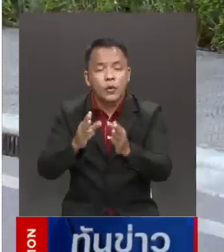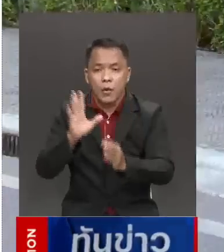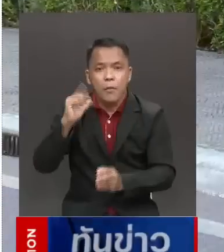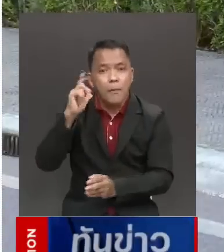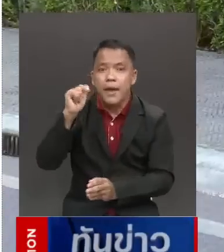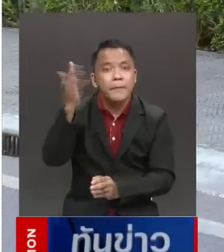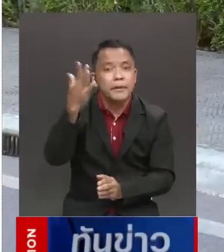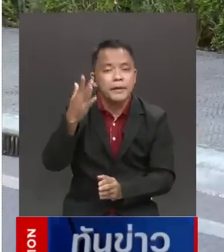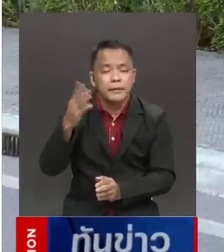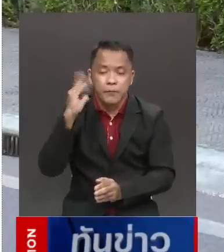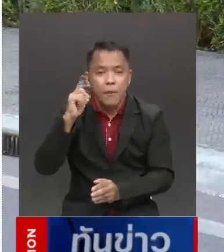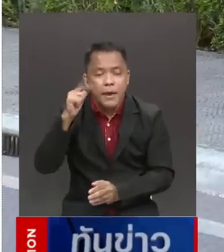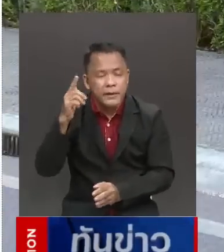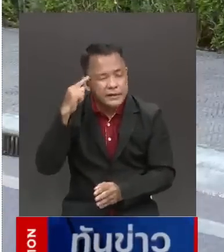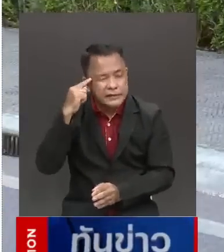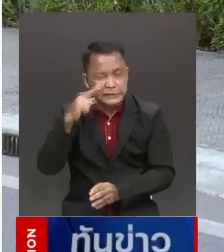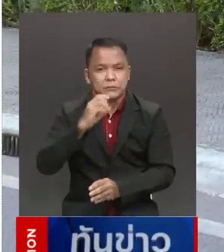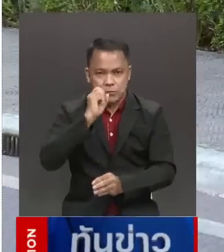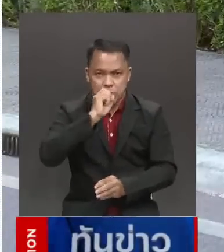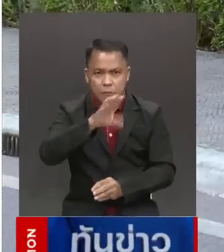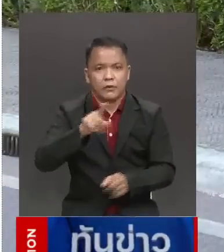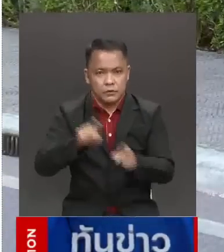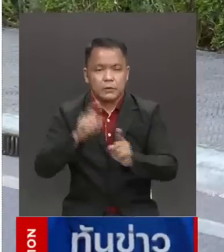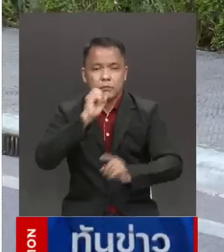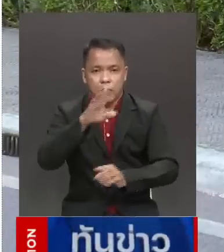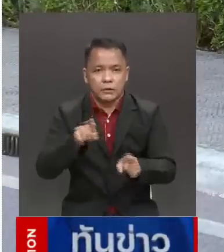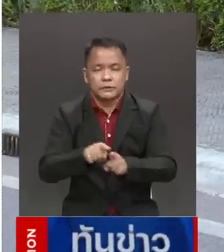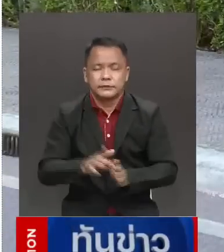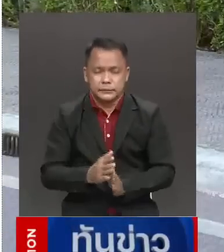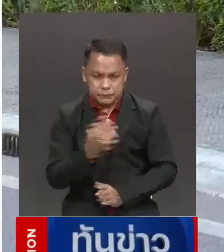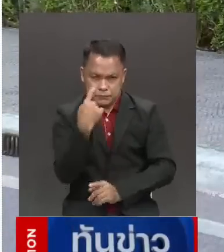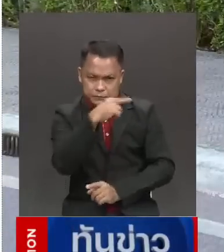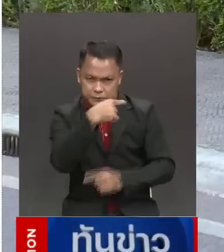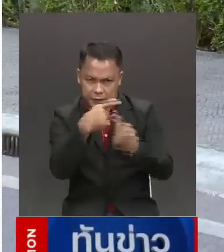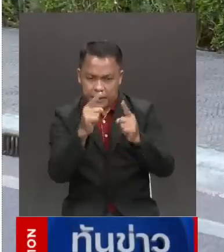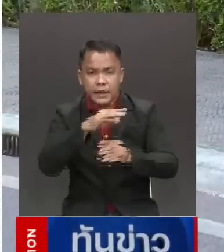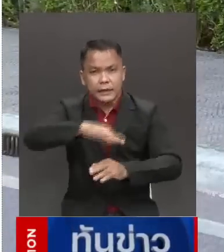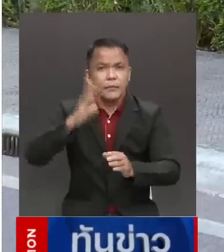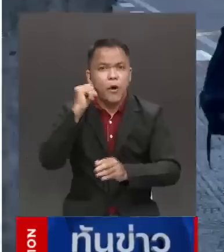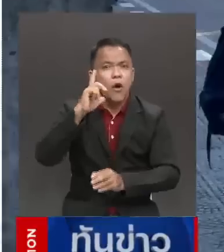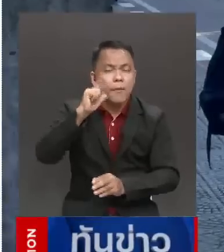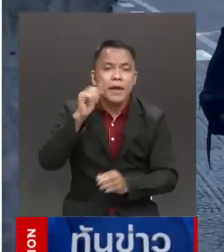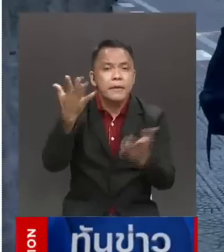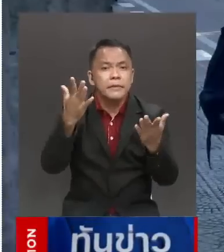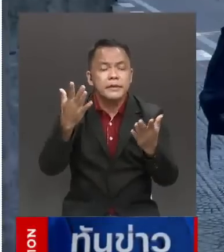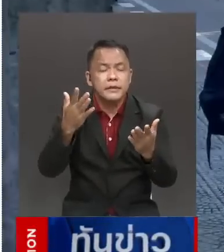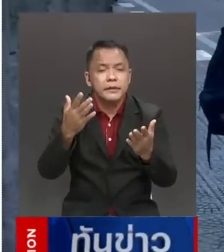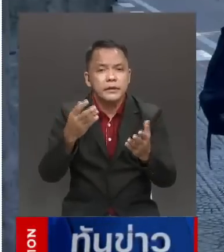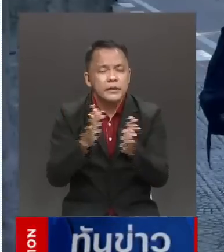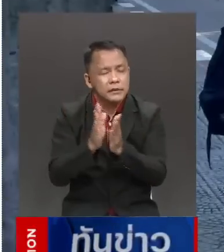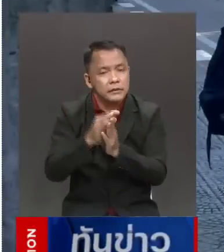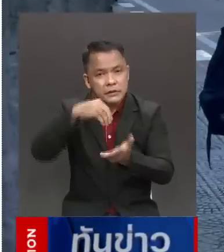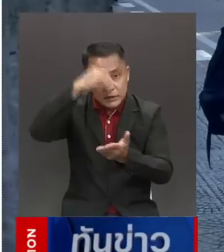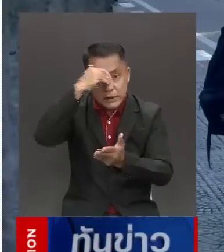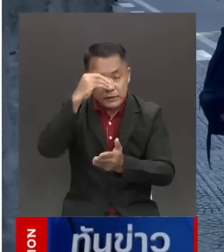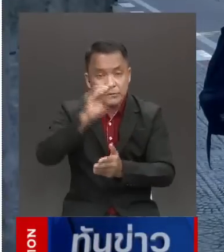เรื่องนี้เนี่ยมันก็มีเสียงวิพากษ์วิจารณ์เช่นเดียวกันว่าเอ๊ะก็ถ้าเด็กไม่มีผู้ปกครองแล้วก็ไม่ได้เรีย